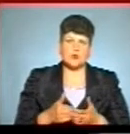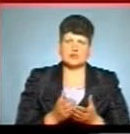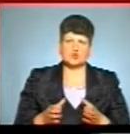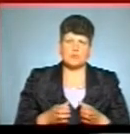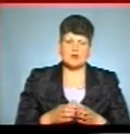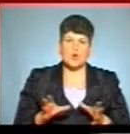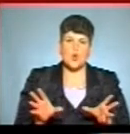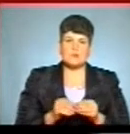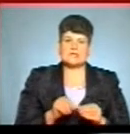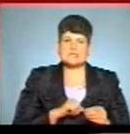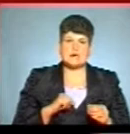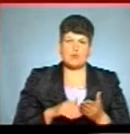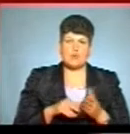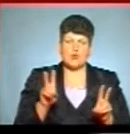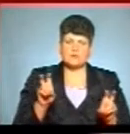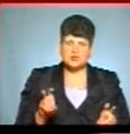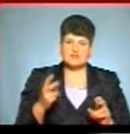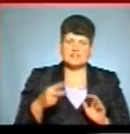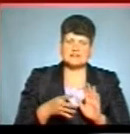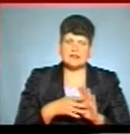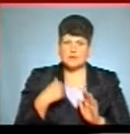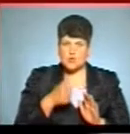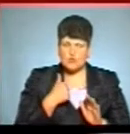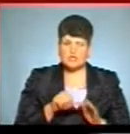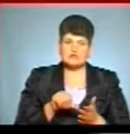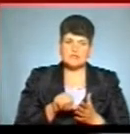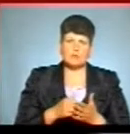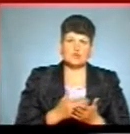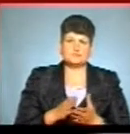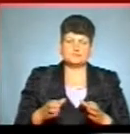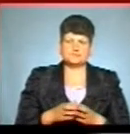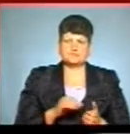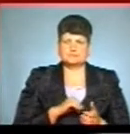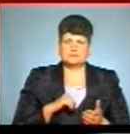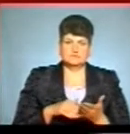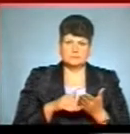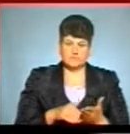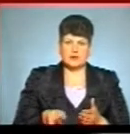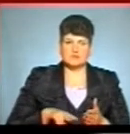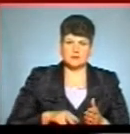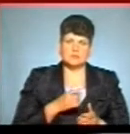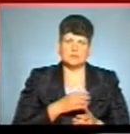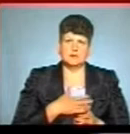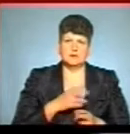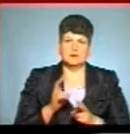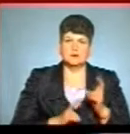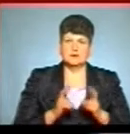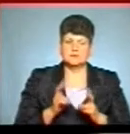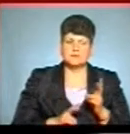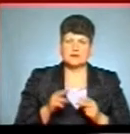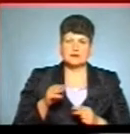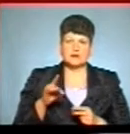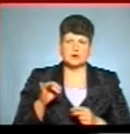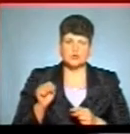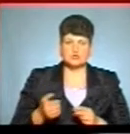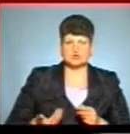партією «Об'єднання Самопоміч». 29 років, член політичної партії «Об'єднання Самопоміч», директор приватного підприємства «Трітон», проживає